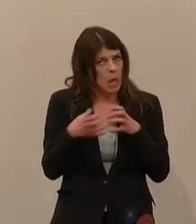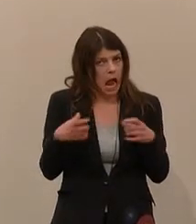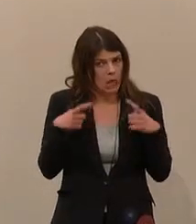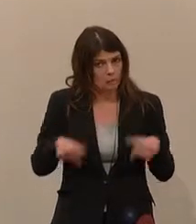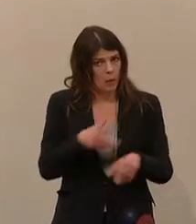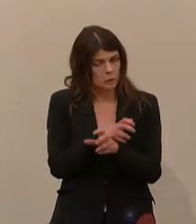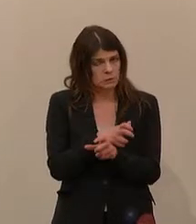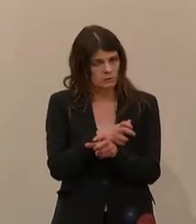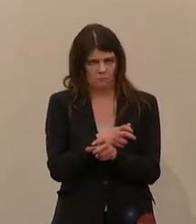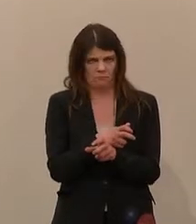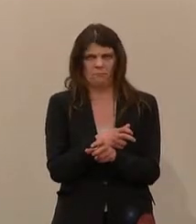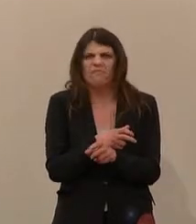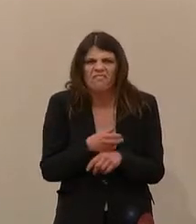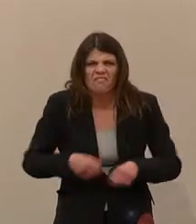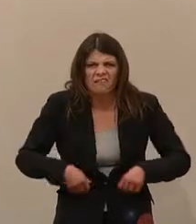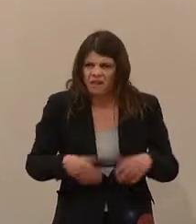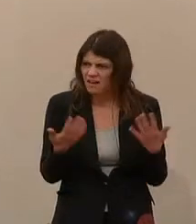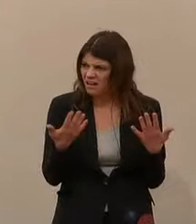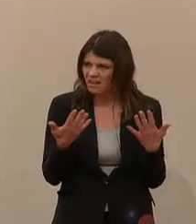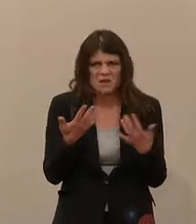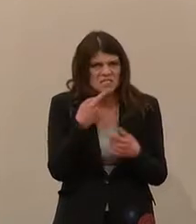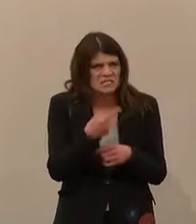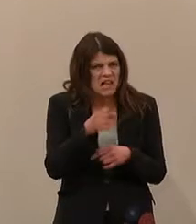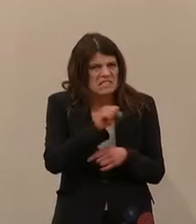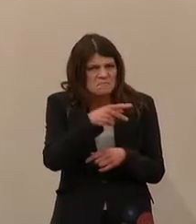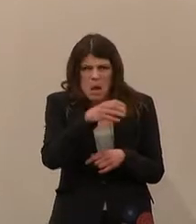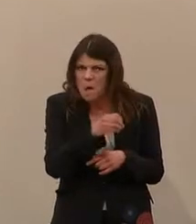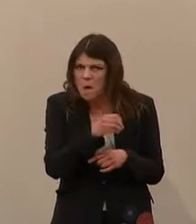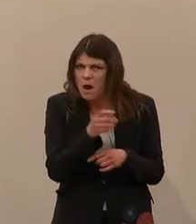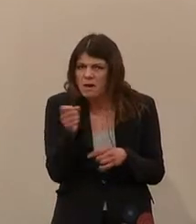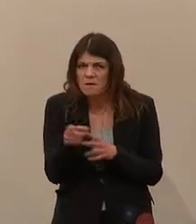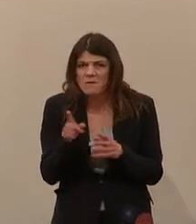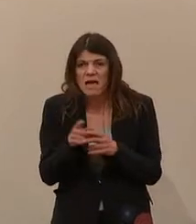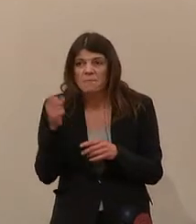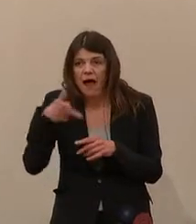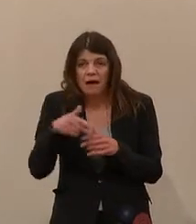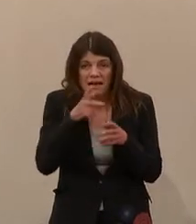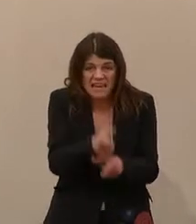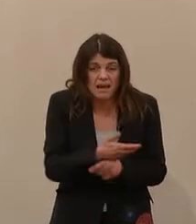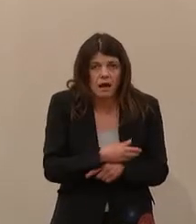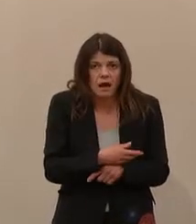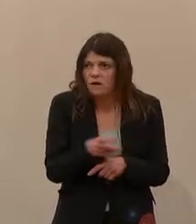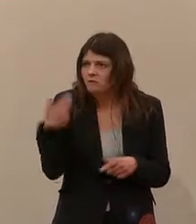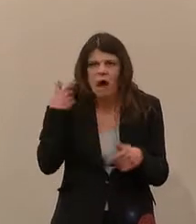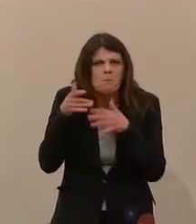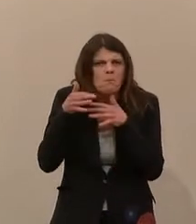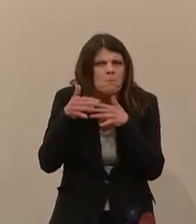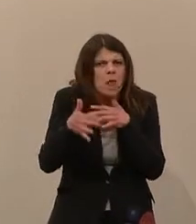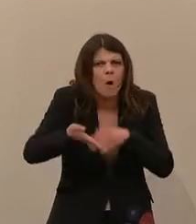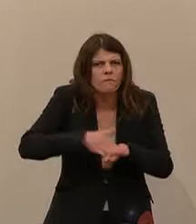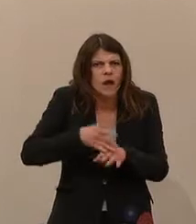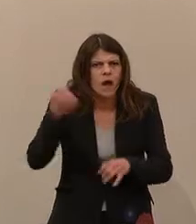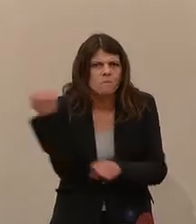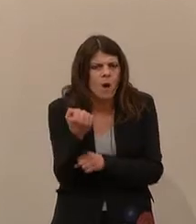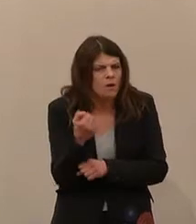Österreich. Wie war die Position der SPÖ im Irakkrieg, wo es um einen millionenfachen Mörder ging?